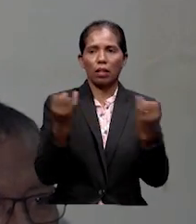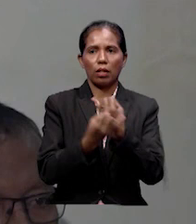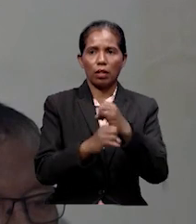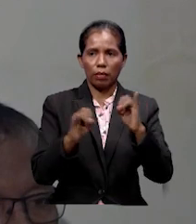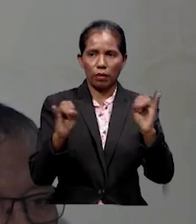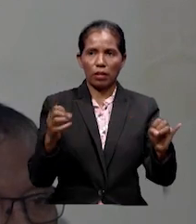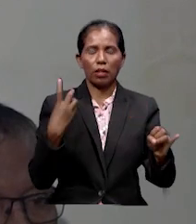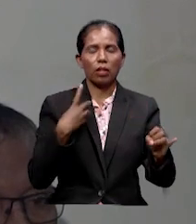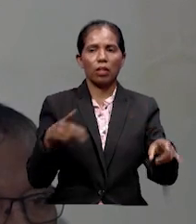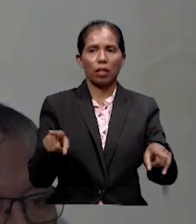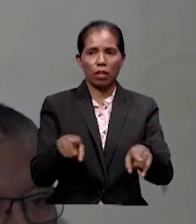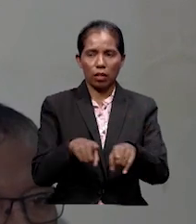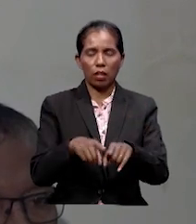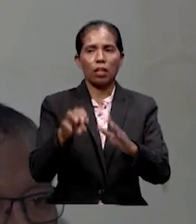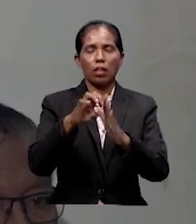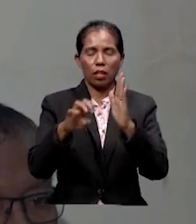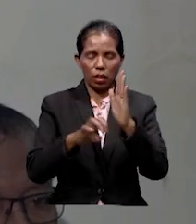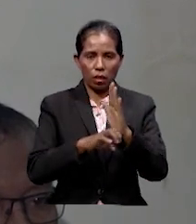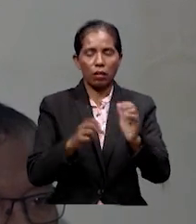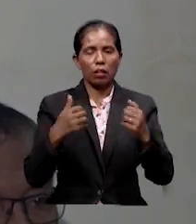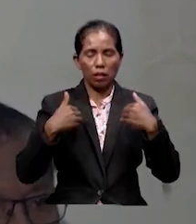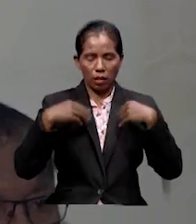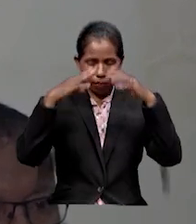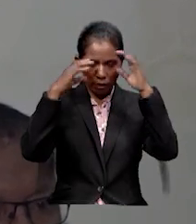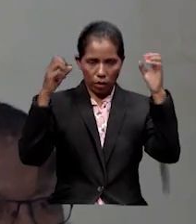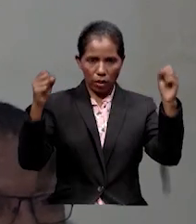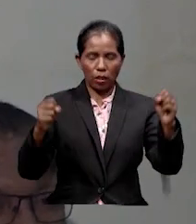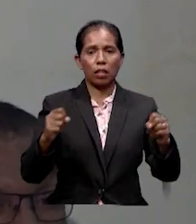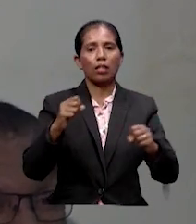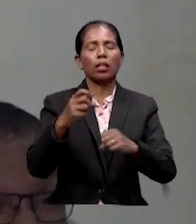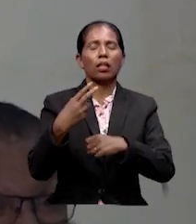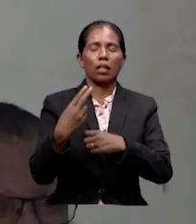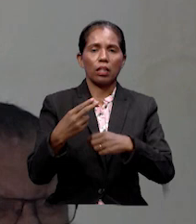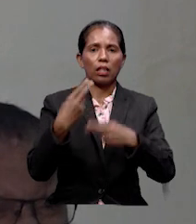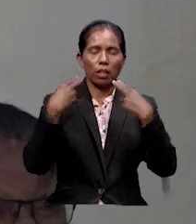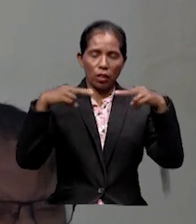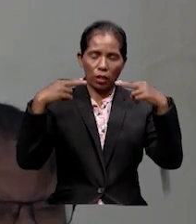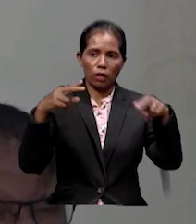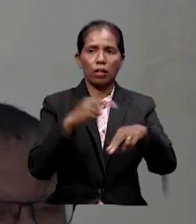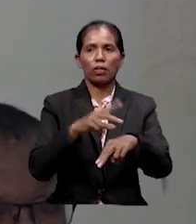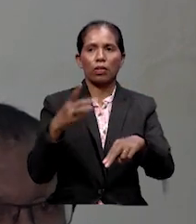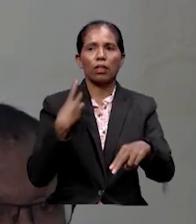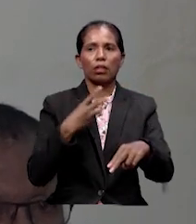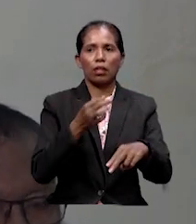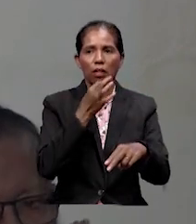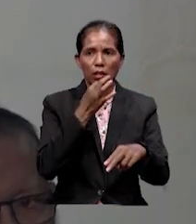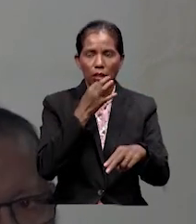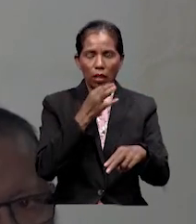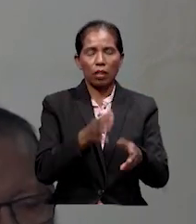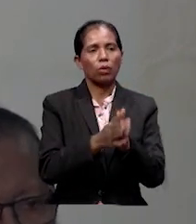presiden republik kita, kita stabil, kita berdiri di nasional kita, PP ekonomi kita, hanya kita dekat boleh sebab